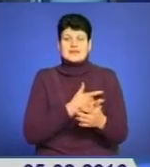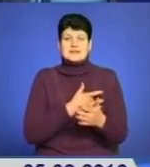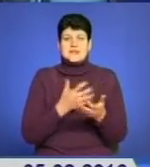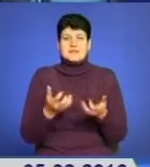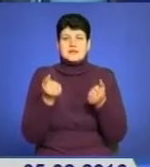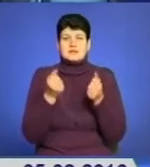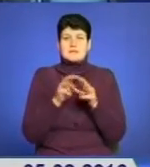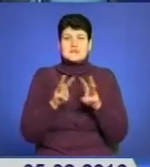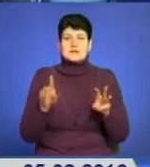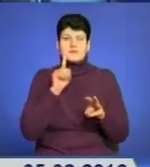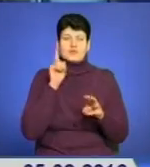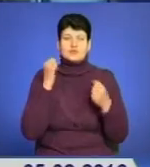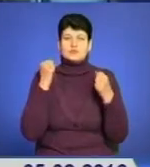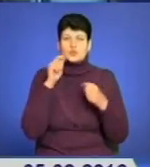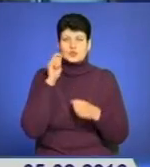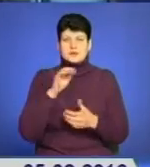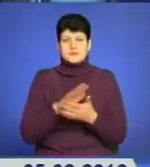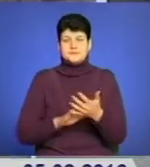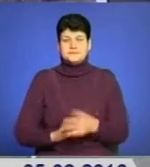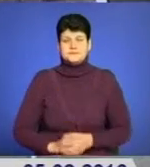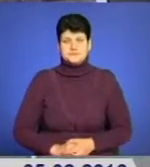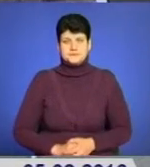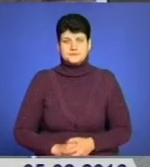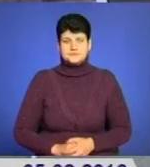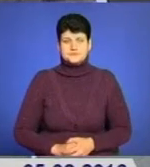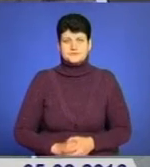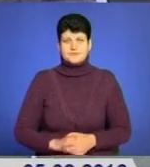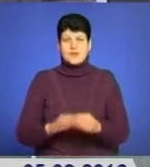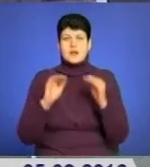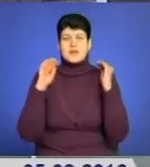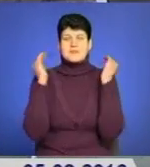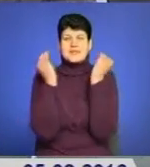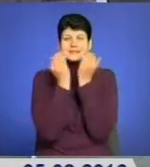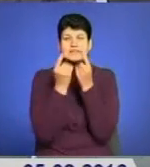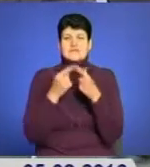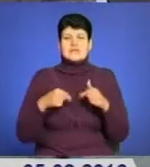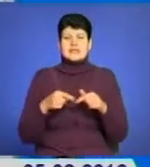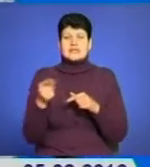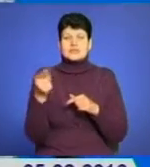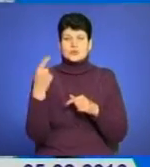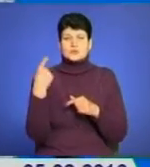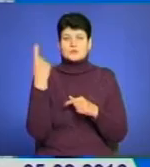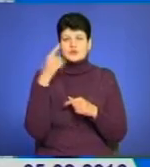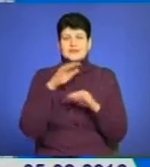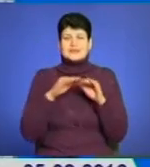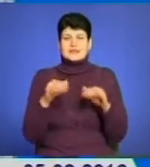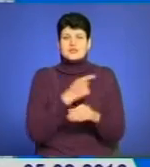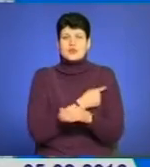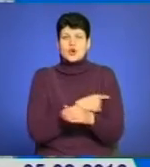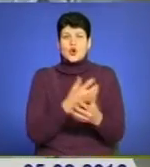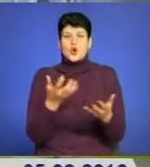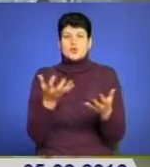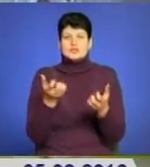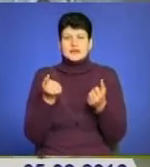Міністерства молоді та спорту України. Деталі у сюжеті. Реанімаційне відділення Тернопільської обласної дитячої лікарні отримало